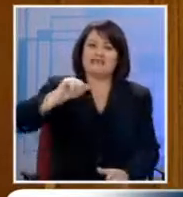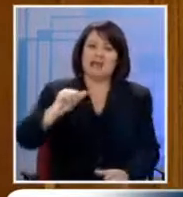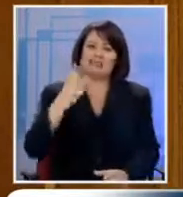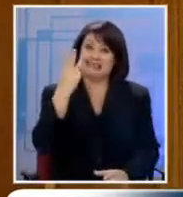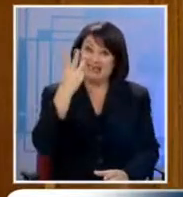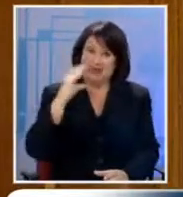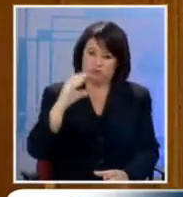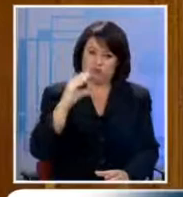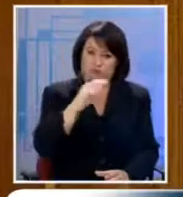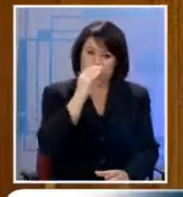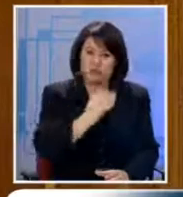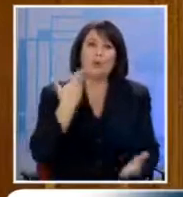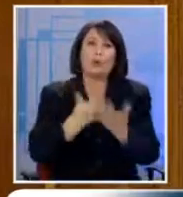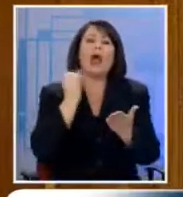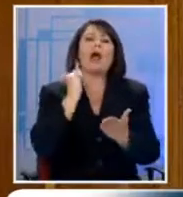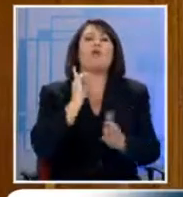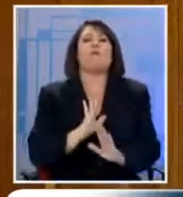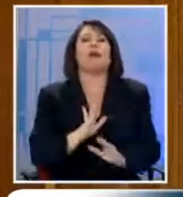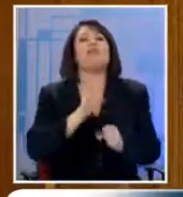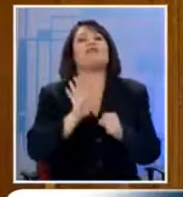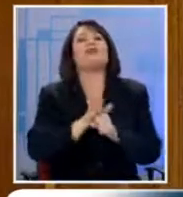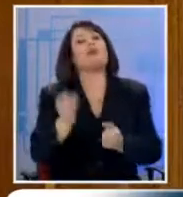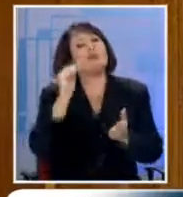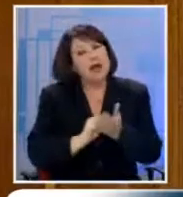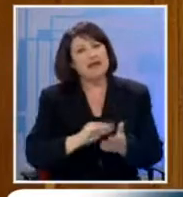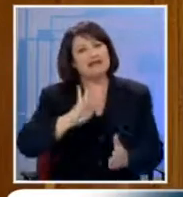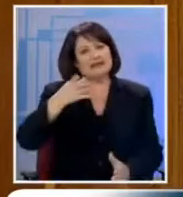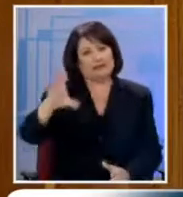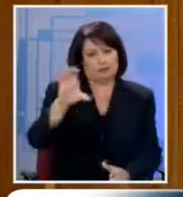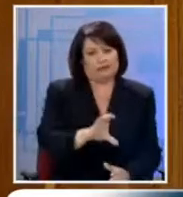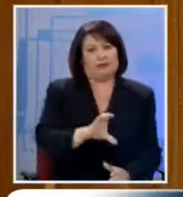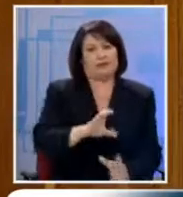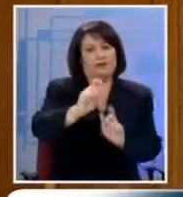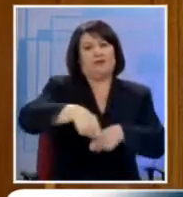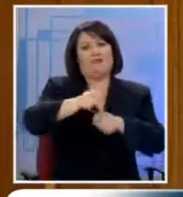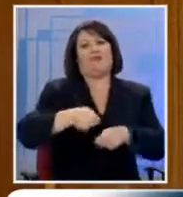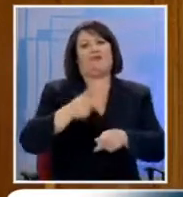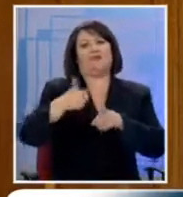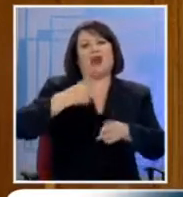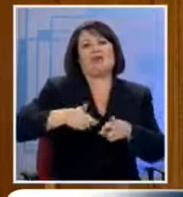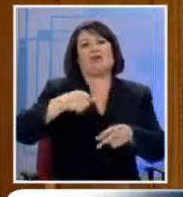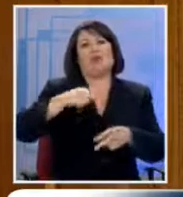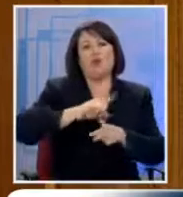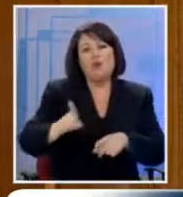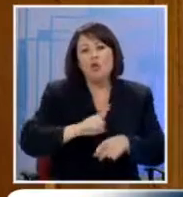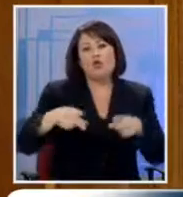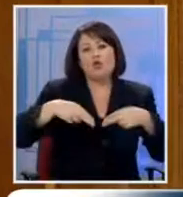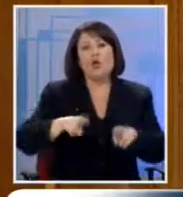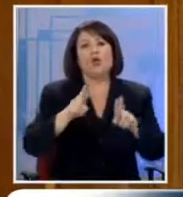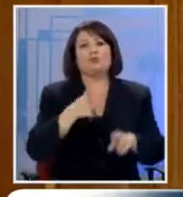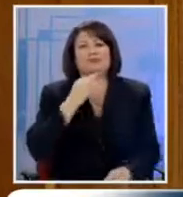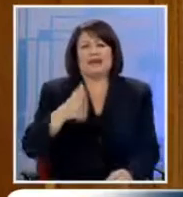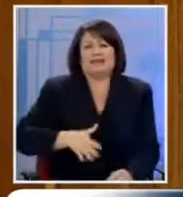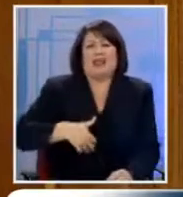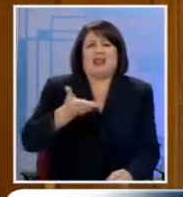3 πακέτα, δεν στάσανε αυτά και τώρα θα το πετύχετε με το 4ο. Η ΠΑΘΕ θα ήταν ένα ανέκδοτο αν καθημερινά